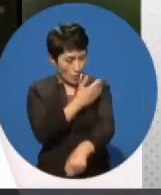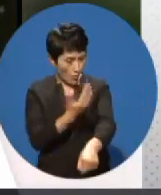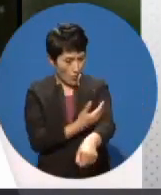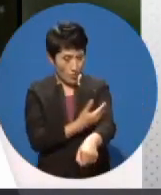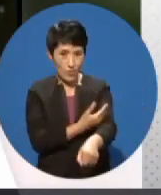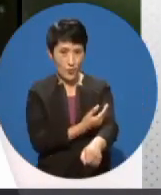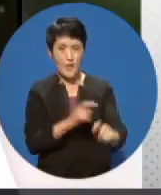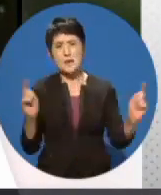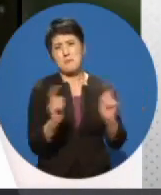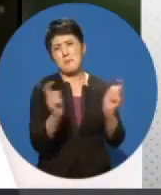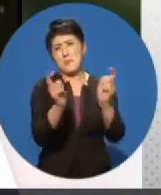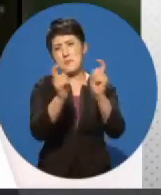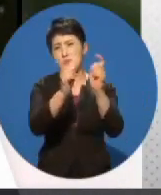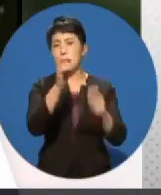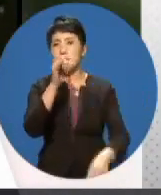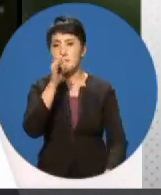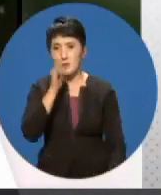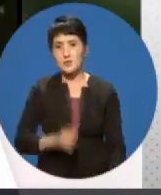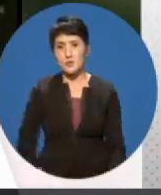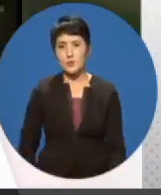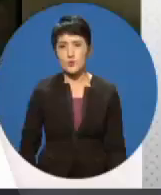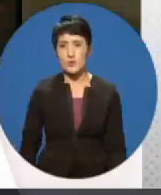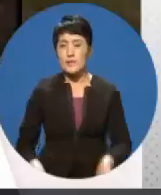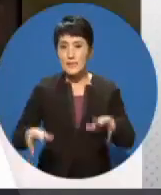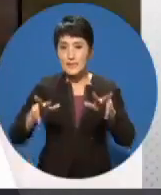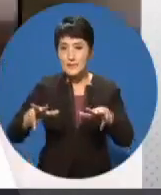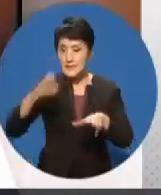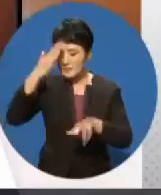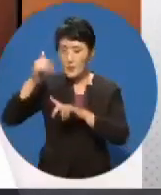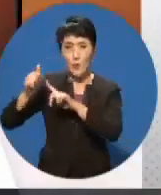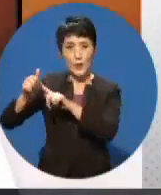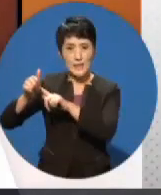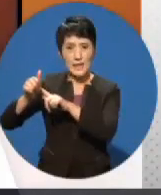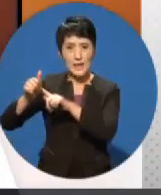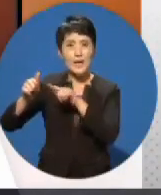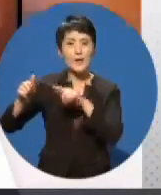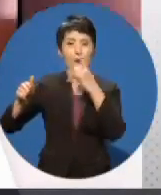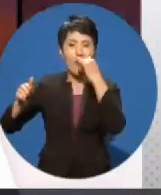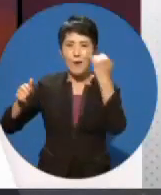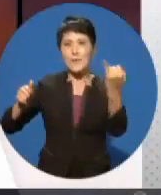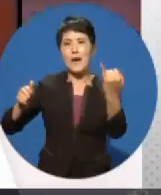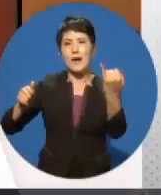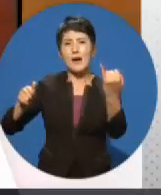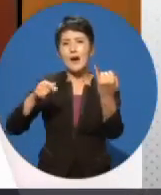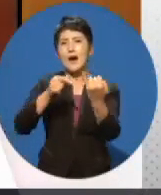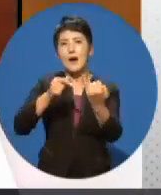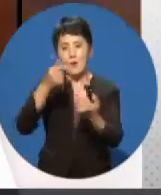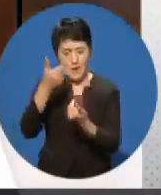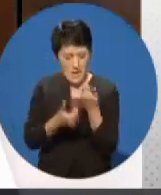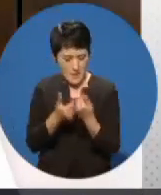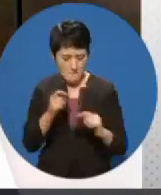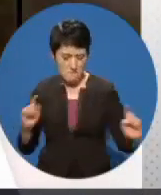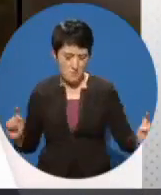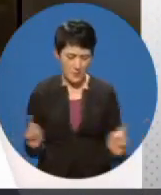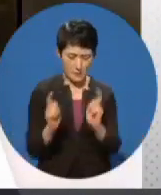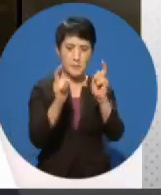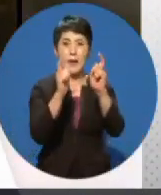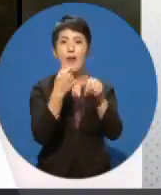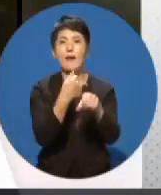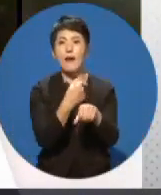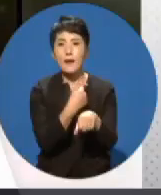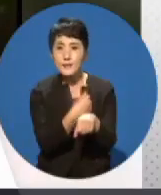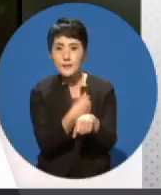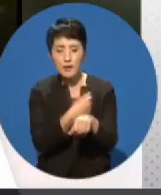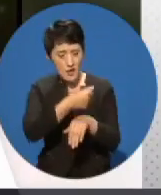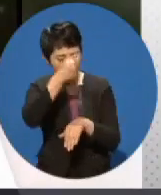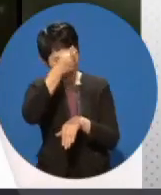이장한 회장하고 사실 모친하고 이 어떤 상속을 놓고 분쟁이 생겼습니다. 네. 그래서 상당히 이제 그 다툼을 벌이다가 결국 이제